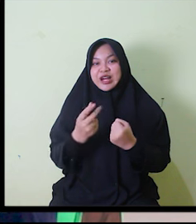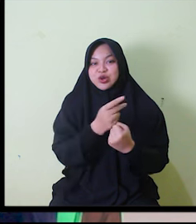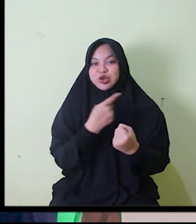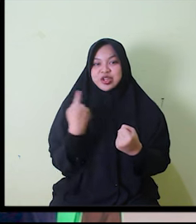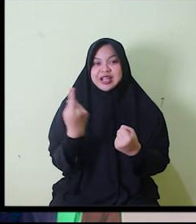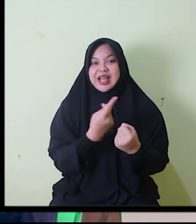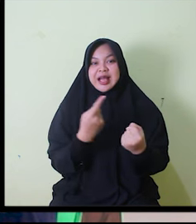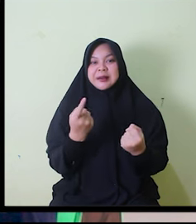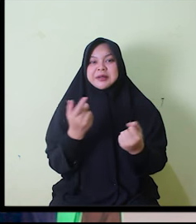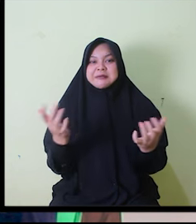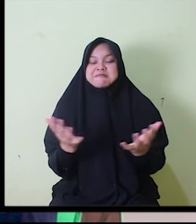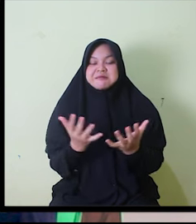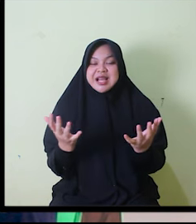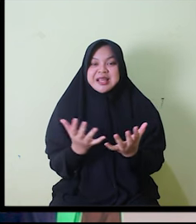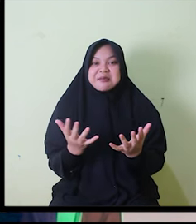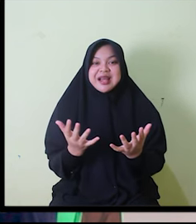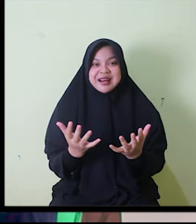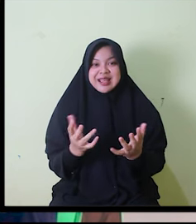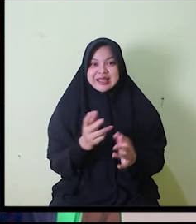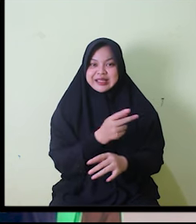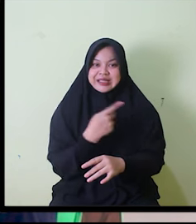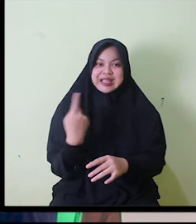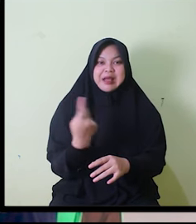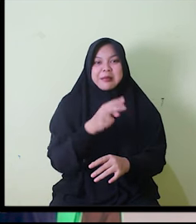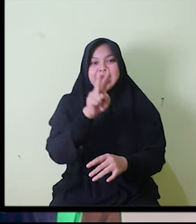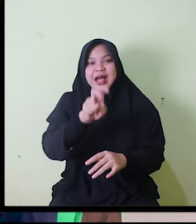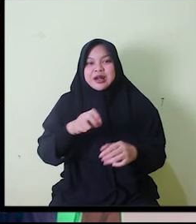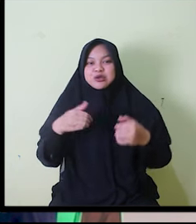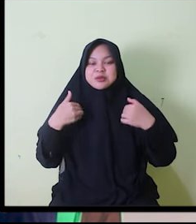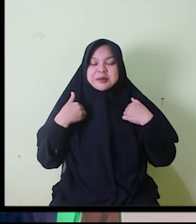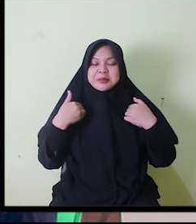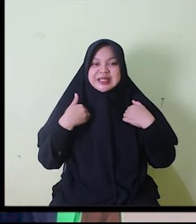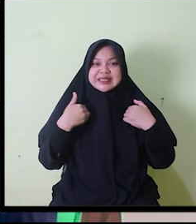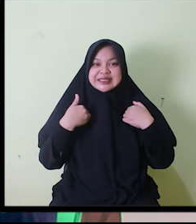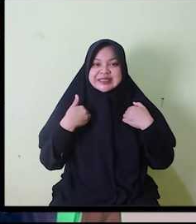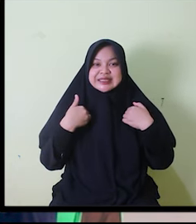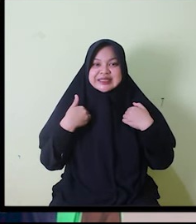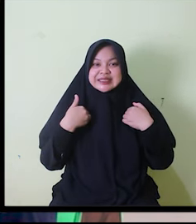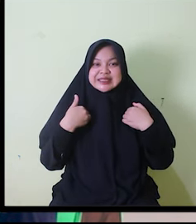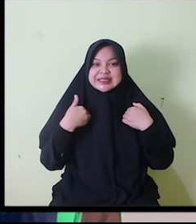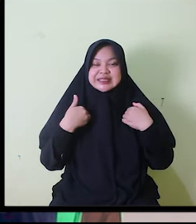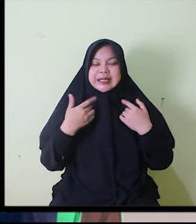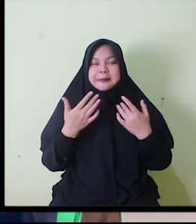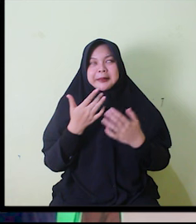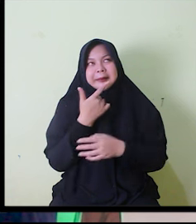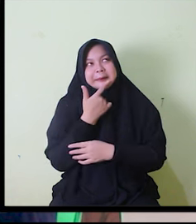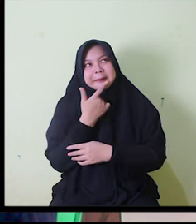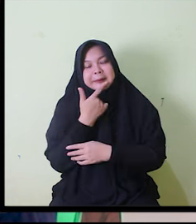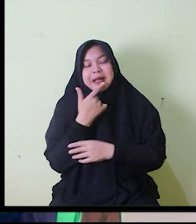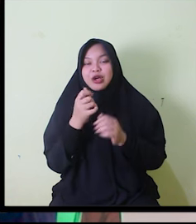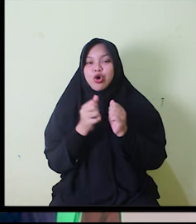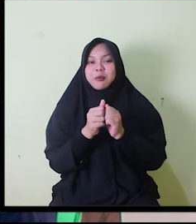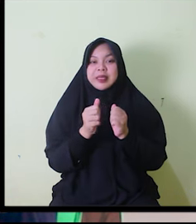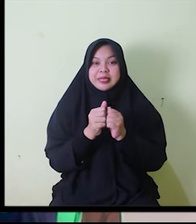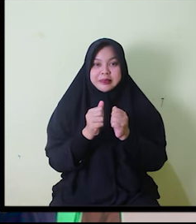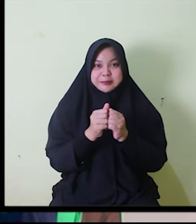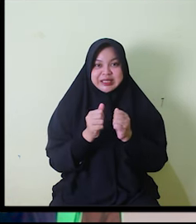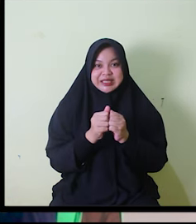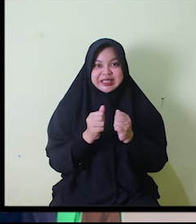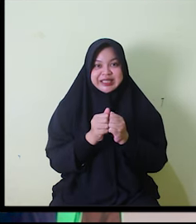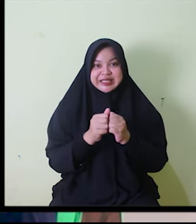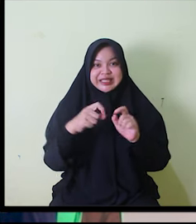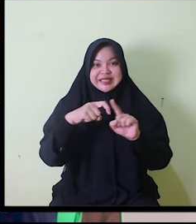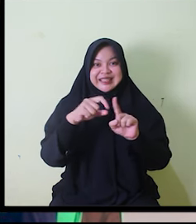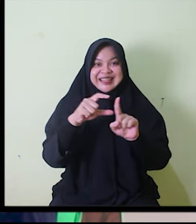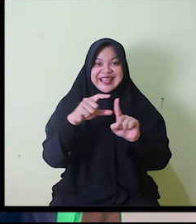bagaimana ee kami harus memiliki sebuah ee apa namanya komitmen bahwa KDK